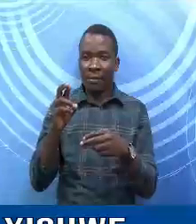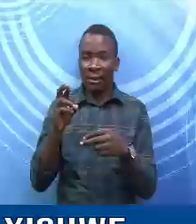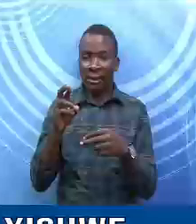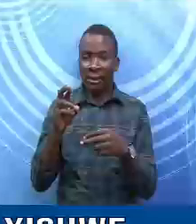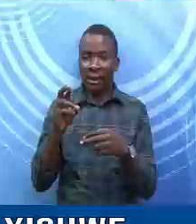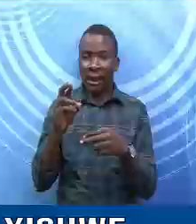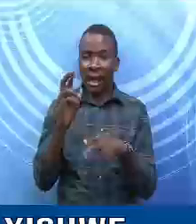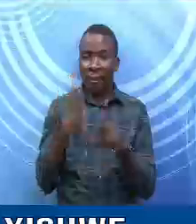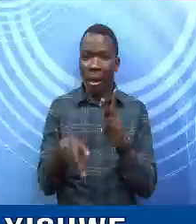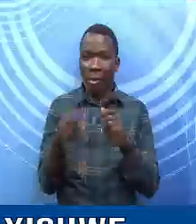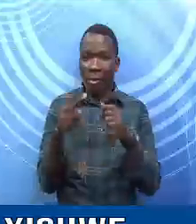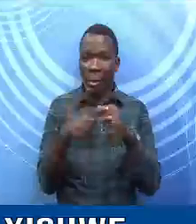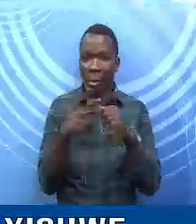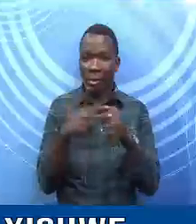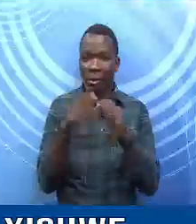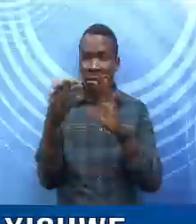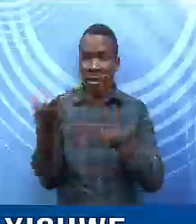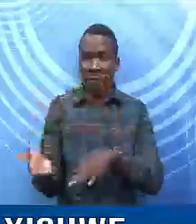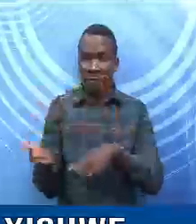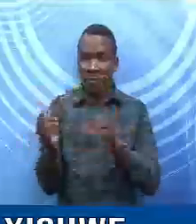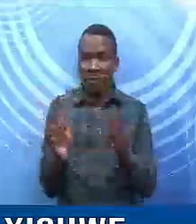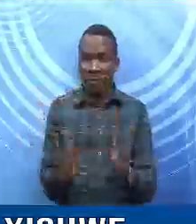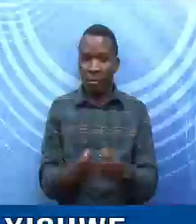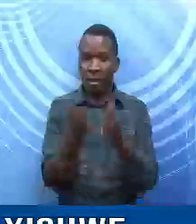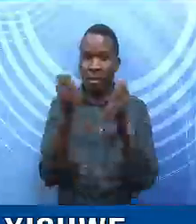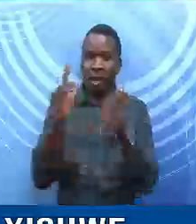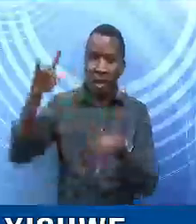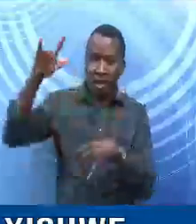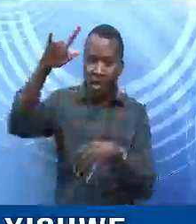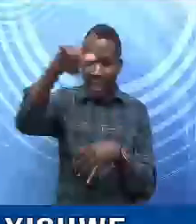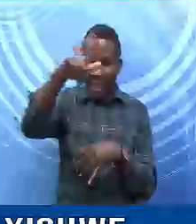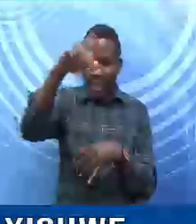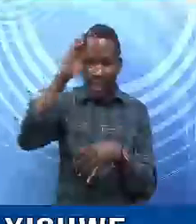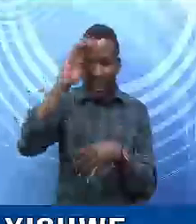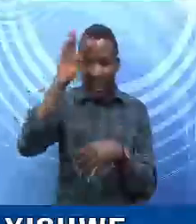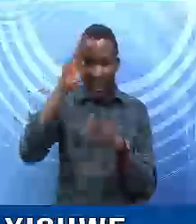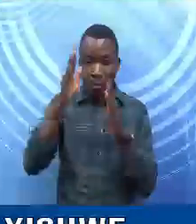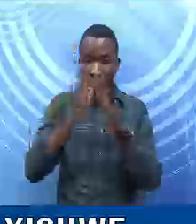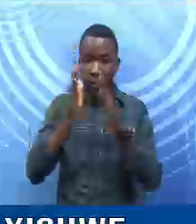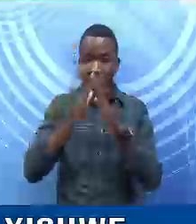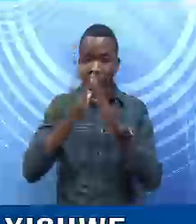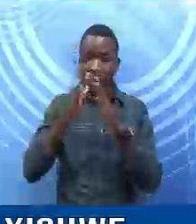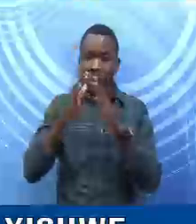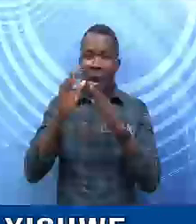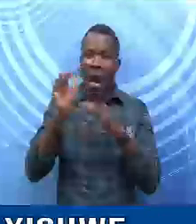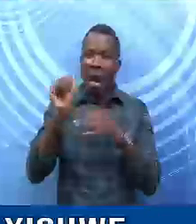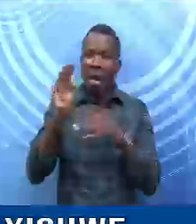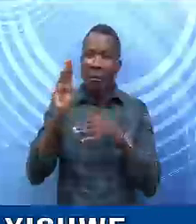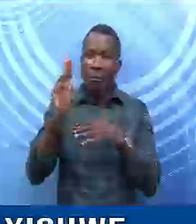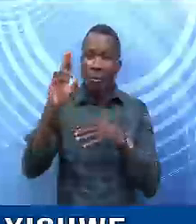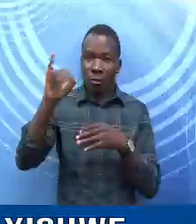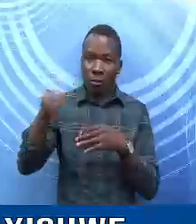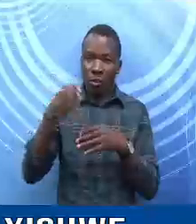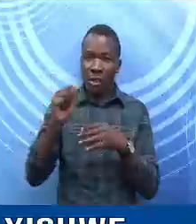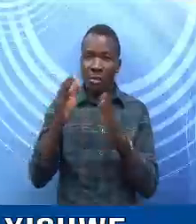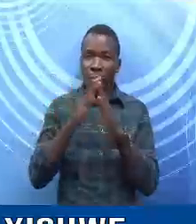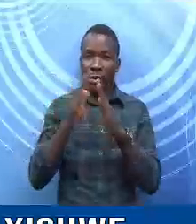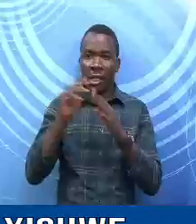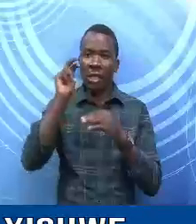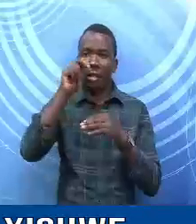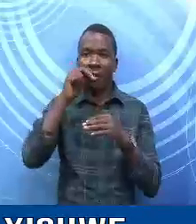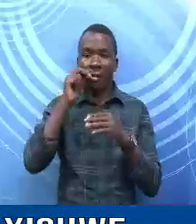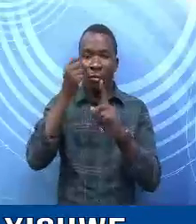Aho abantu barindwi nibo bitabye Imana mu mpanuka y'indege ya gisirikare hafi y'umujyi wa Abuja mu gihugu cya Nigeria ku munsi w'ejo ku cyumweru. Umuvugizi w'ingabo zirwanira